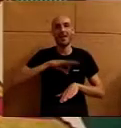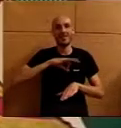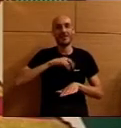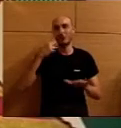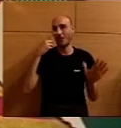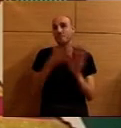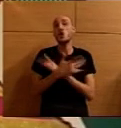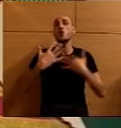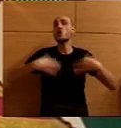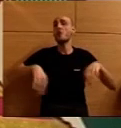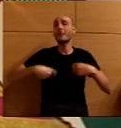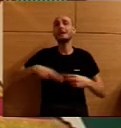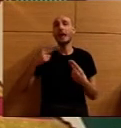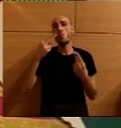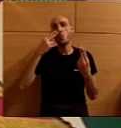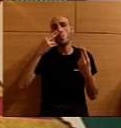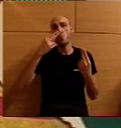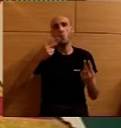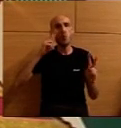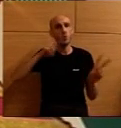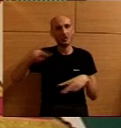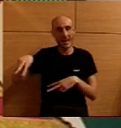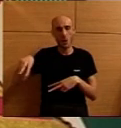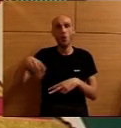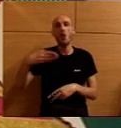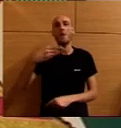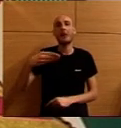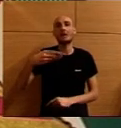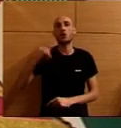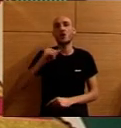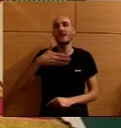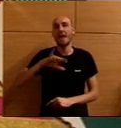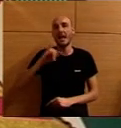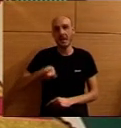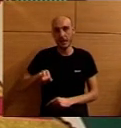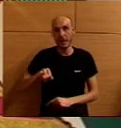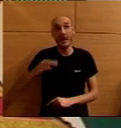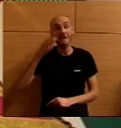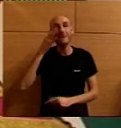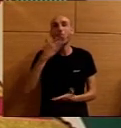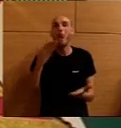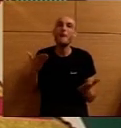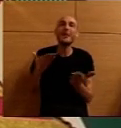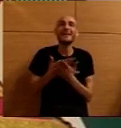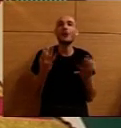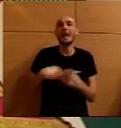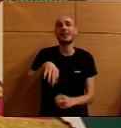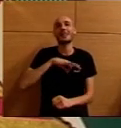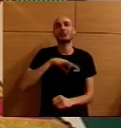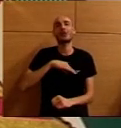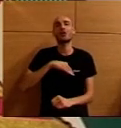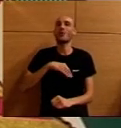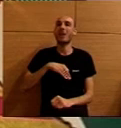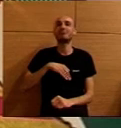Ibáñez normalment, però li hem demanat que la residència d'aquesta bandera sigui la Diputació. I estem habilitant un lloc en la Diputació